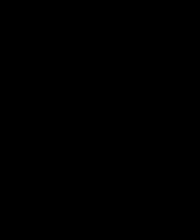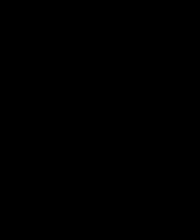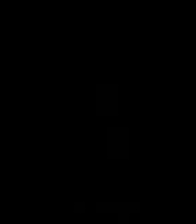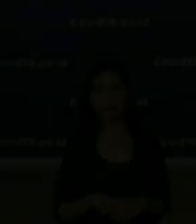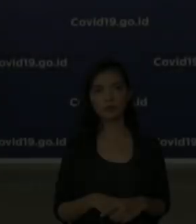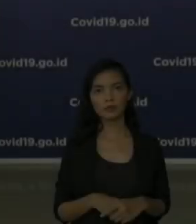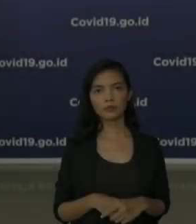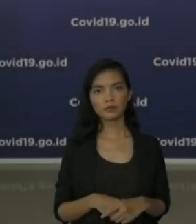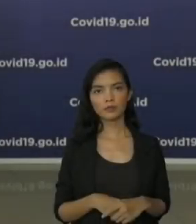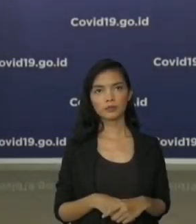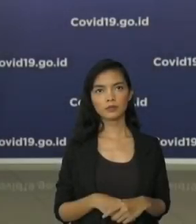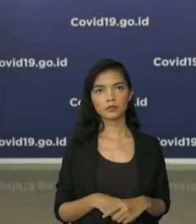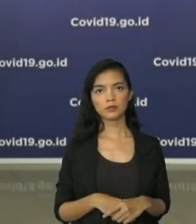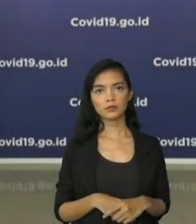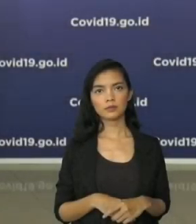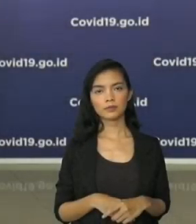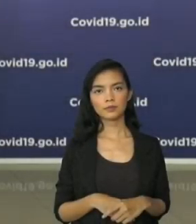hai